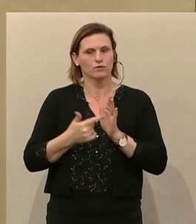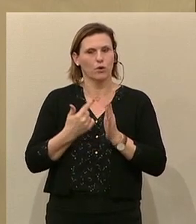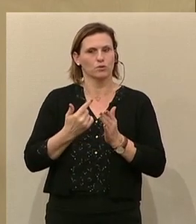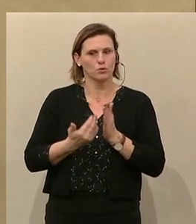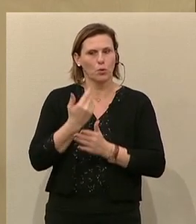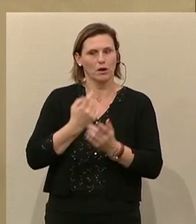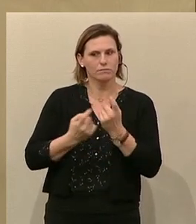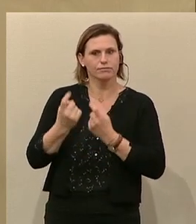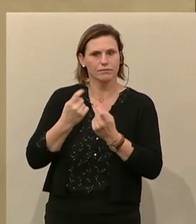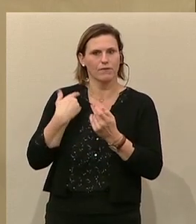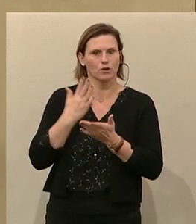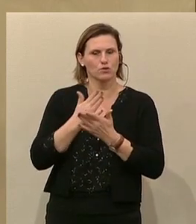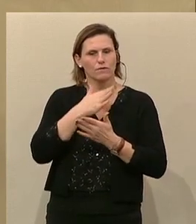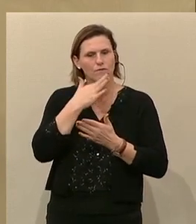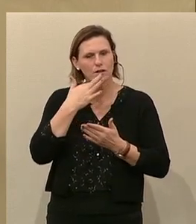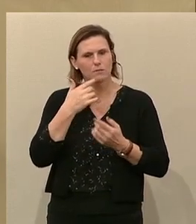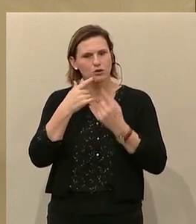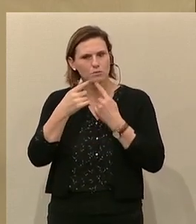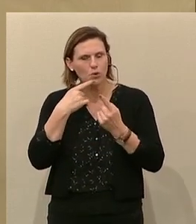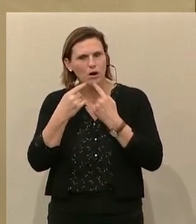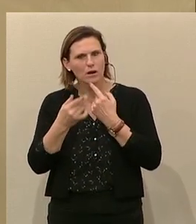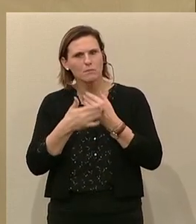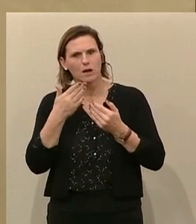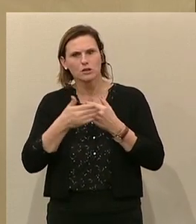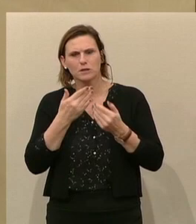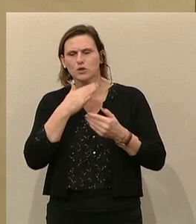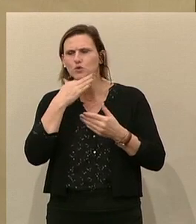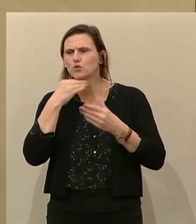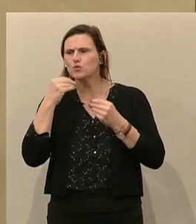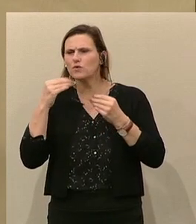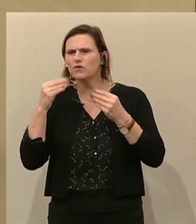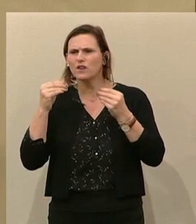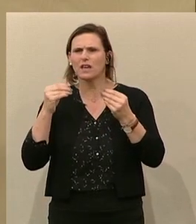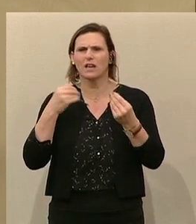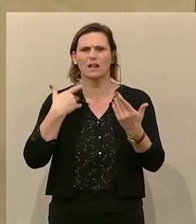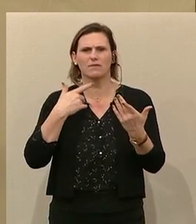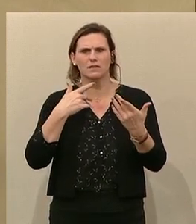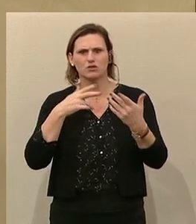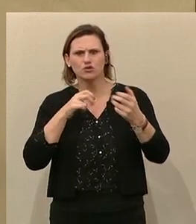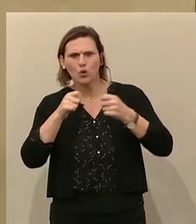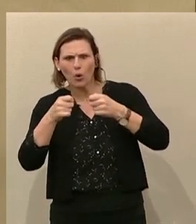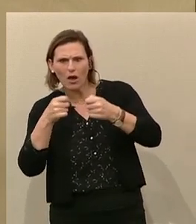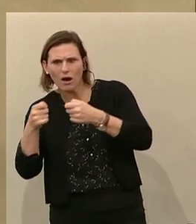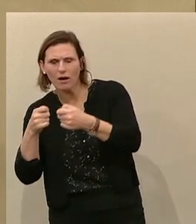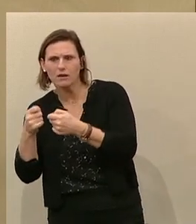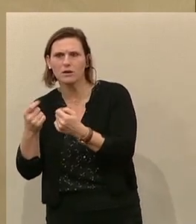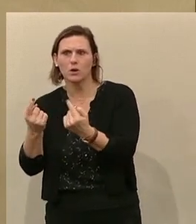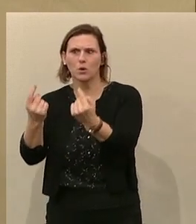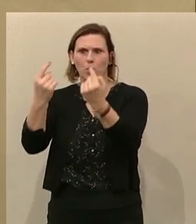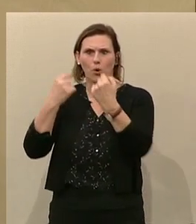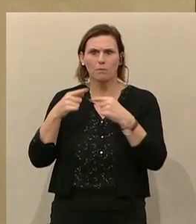zukommen. Es wurden schon viele angesprochen. Es geht um die Überregulierung auf europäischer Ebene. Es geht die werden auf uns zukommen,